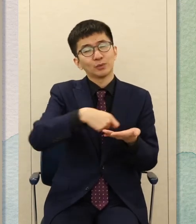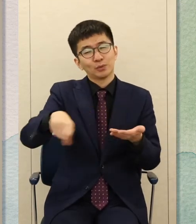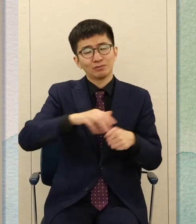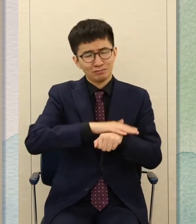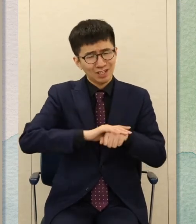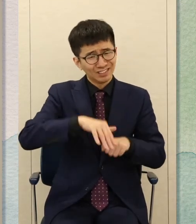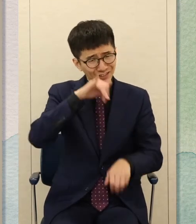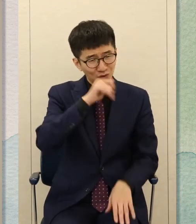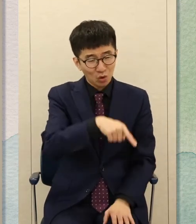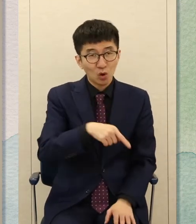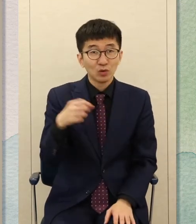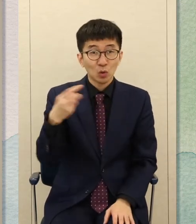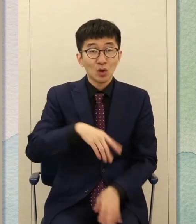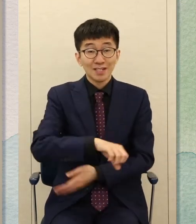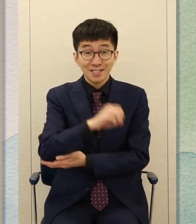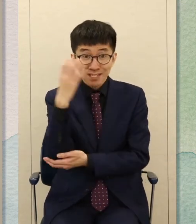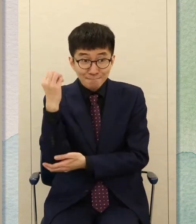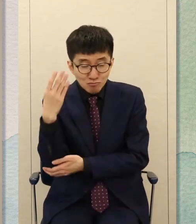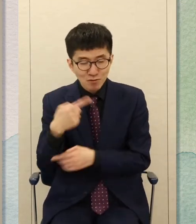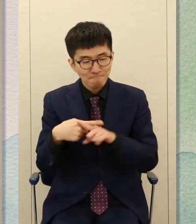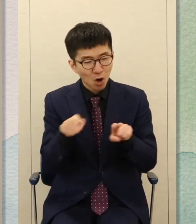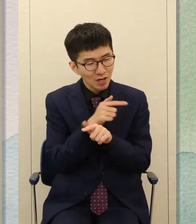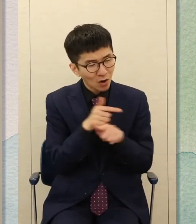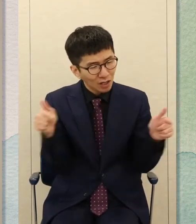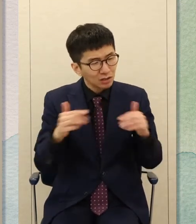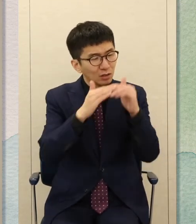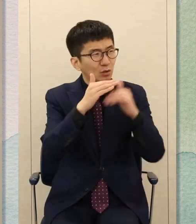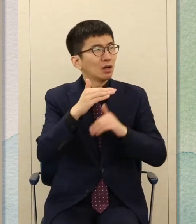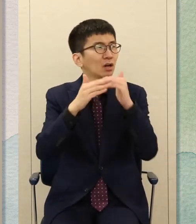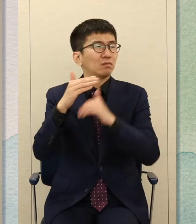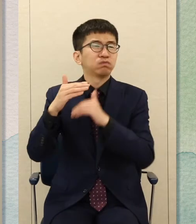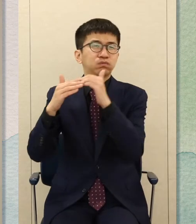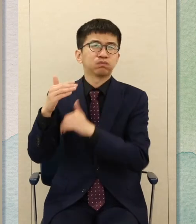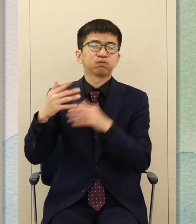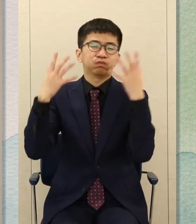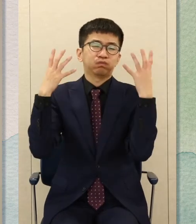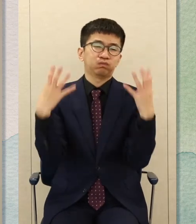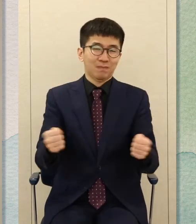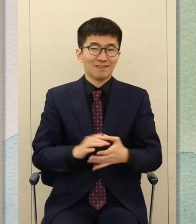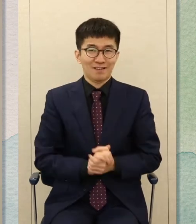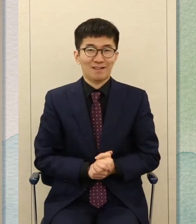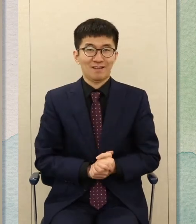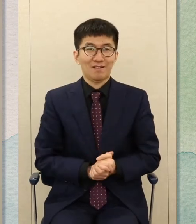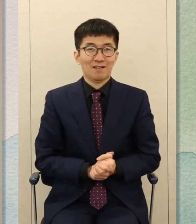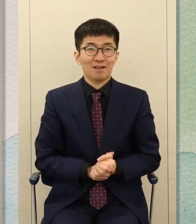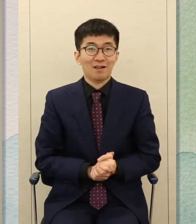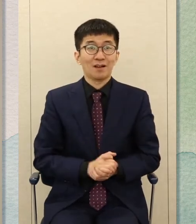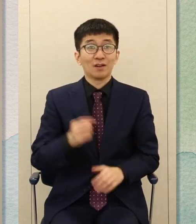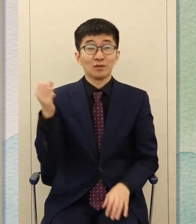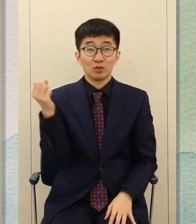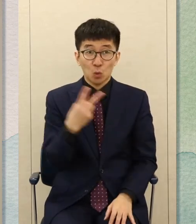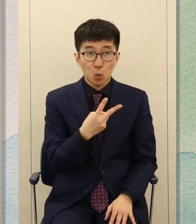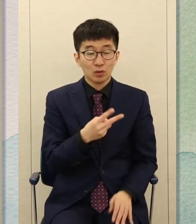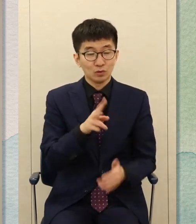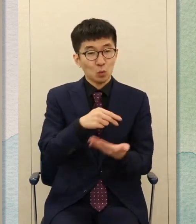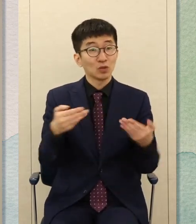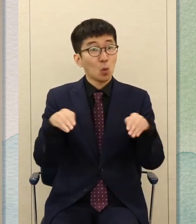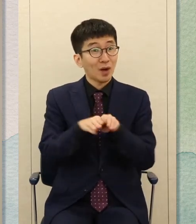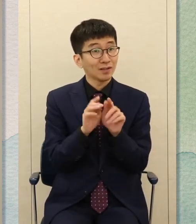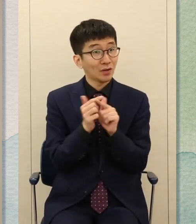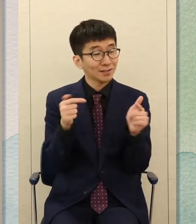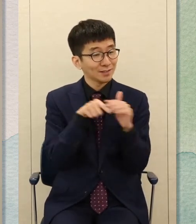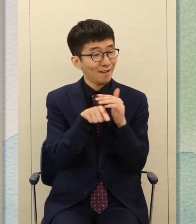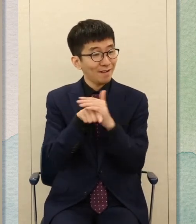있고요. 예, 그 다음에 신문 서평도 잔뜩 구할 수 있고요. 쉽게 구할 수 있잖아요. 그리고 예, 도서관이나 이런